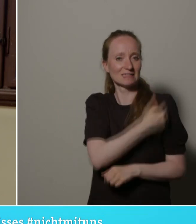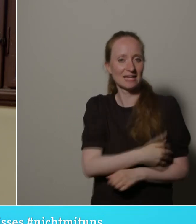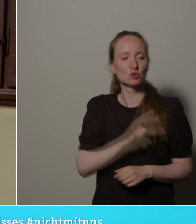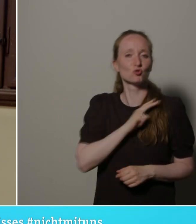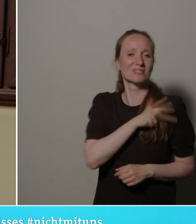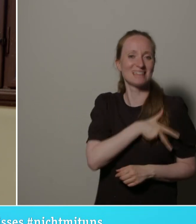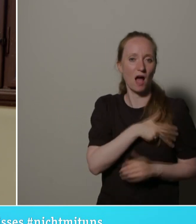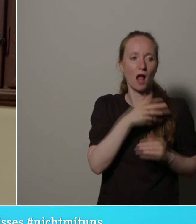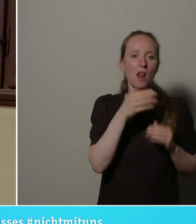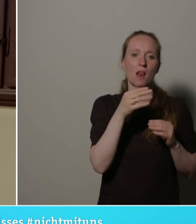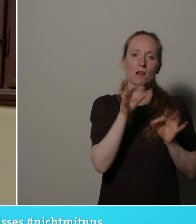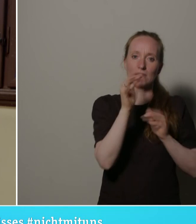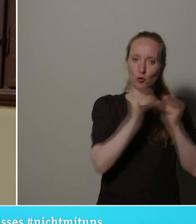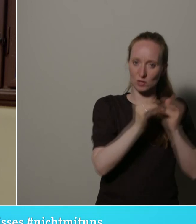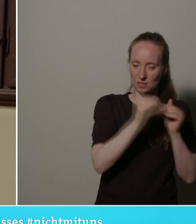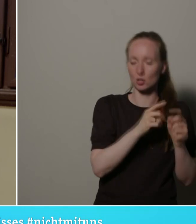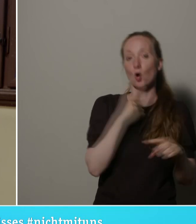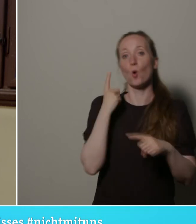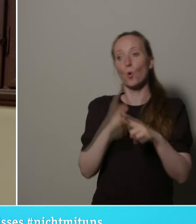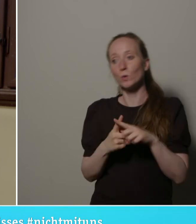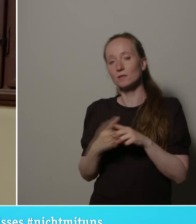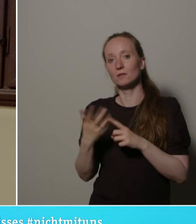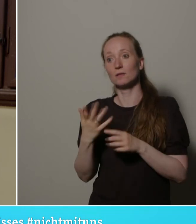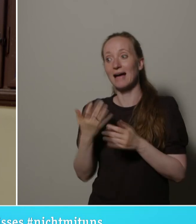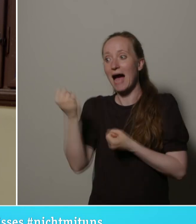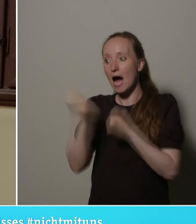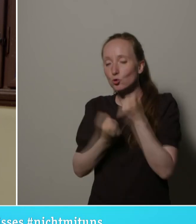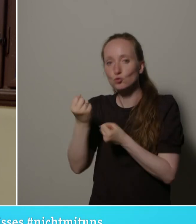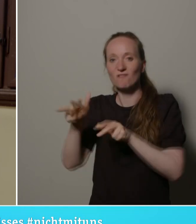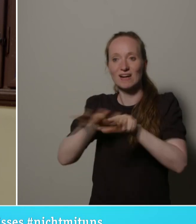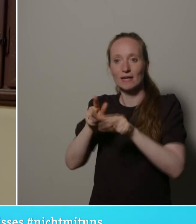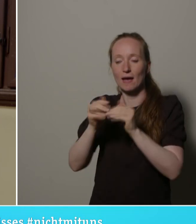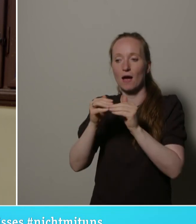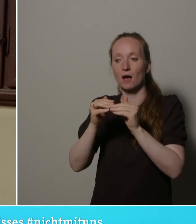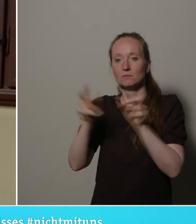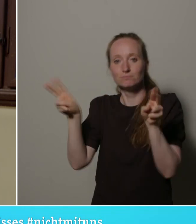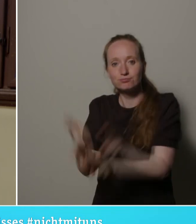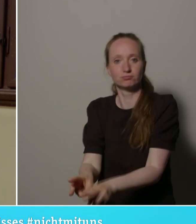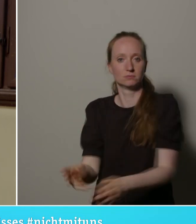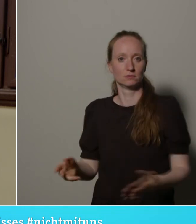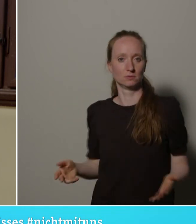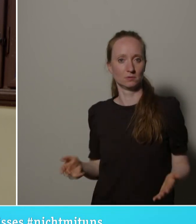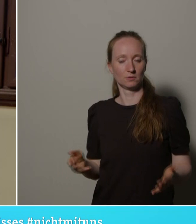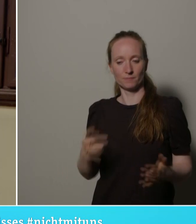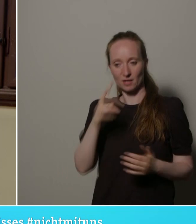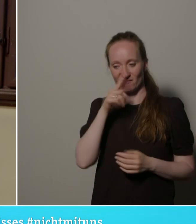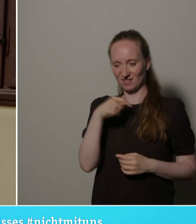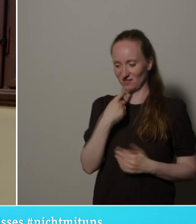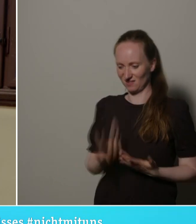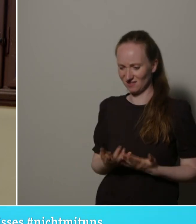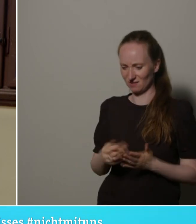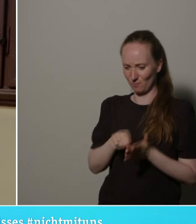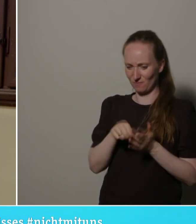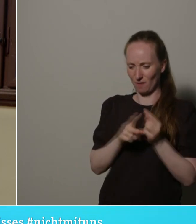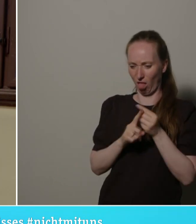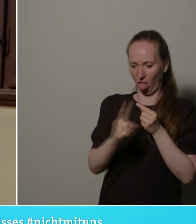aber es geht uns auch darum, dass wir nicht mehr Autoverkehr produzieren, weil man sagt, für 10 €,